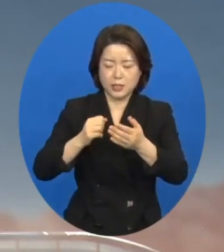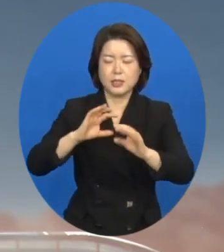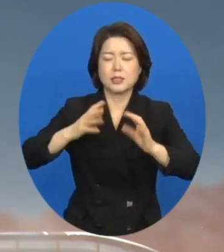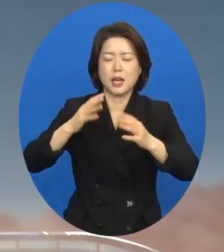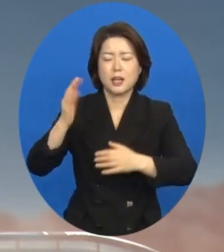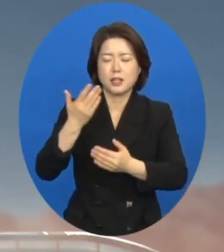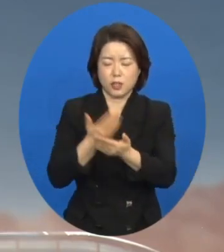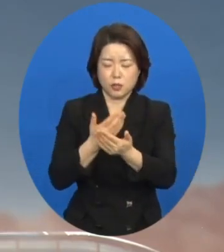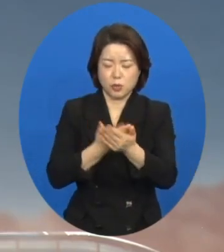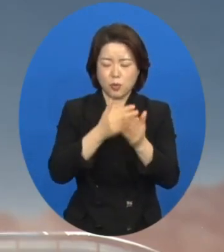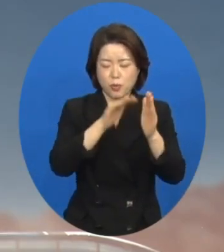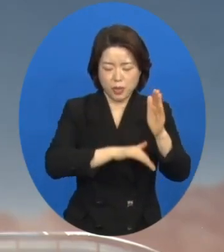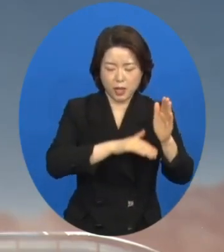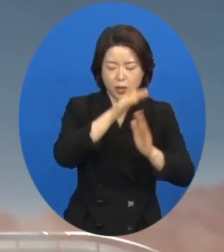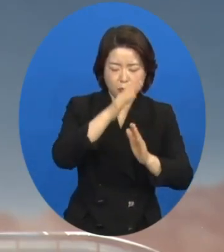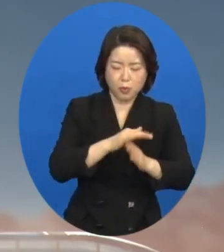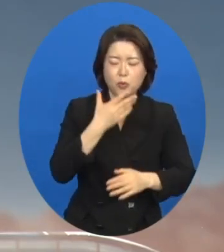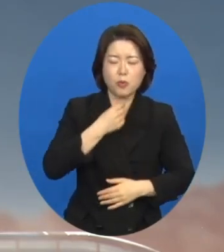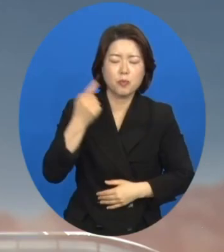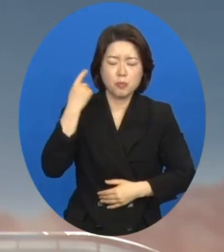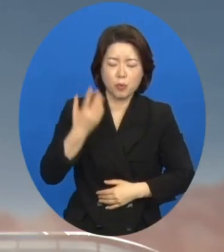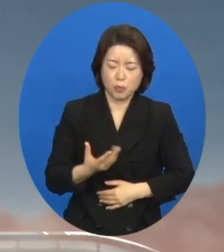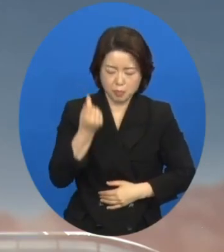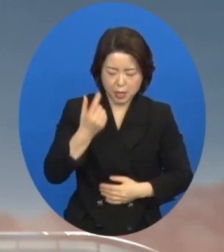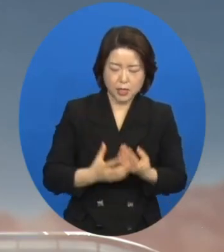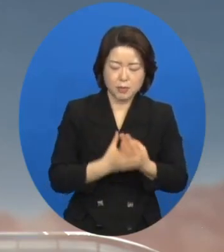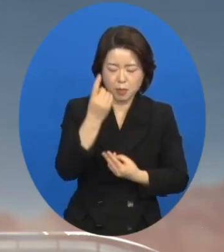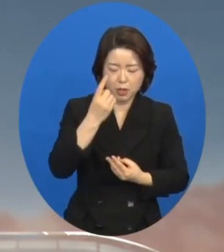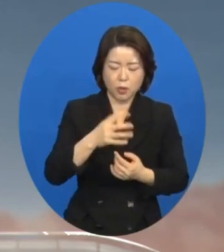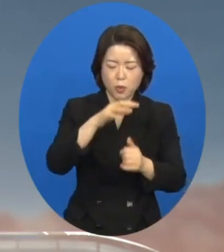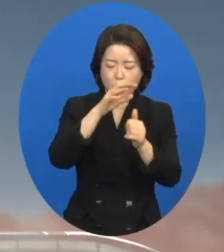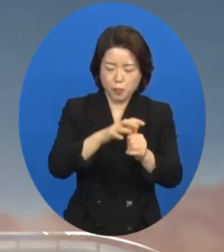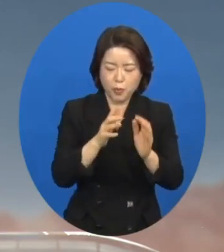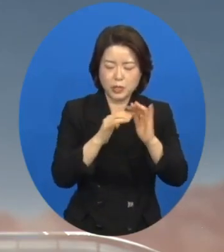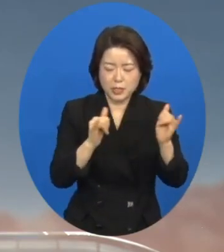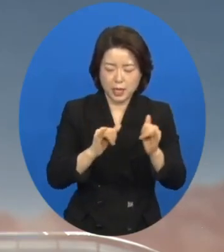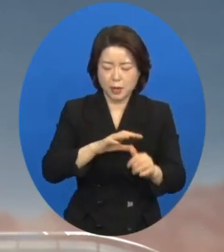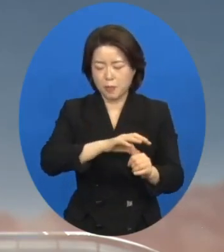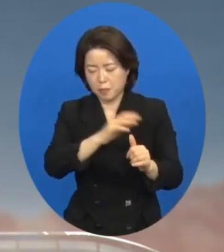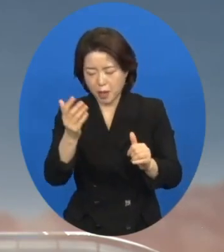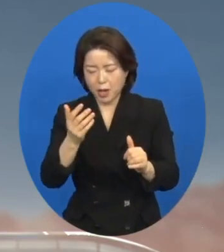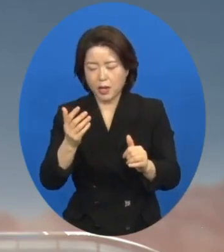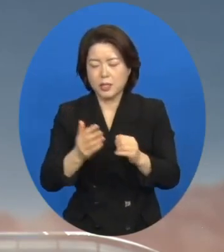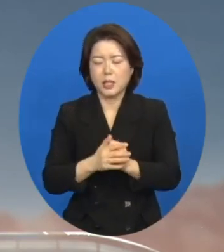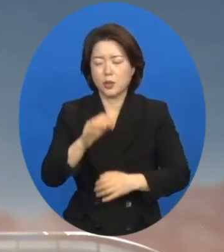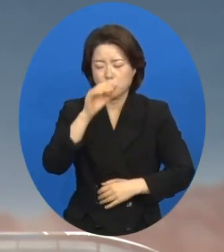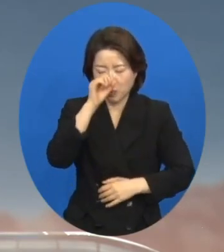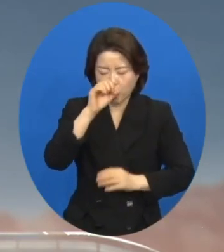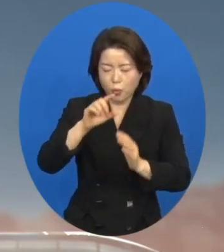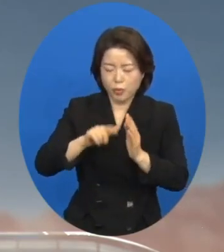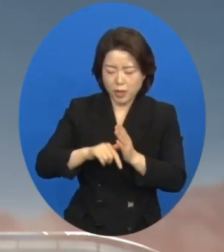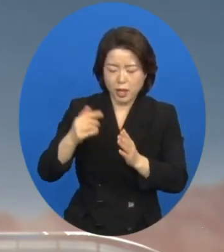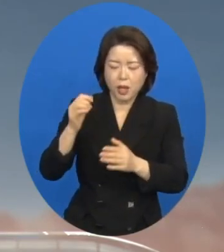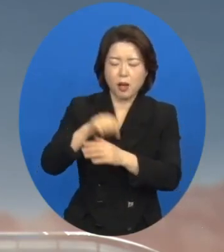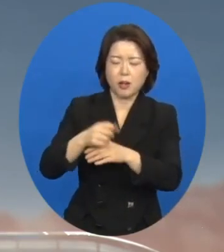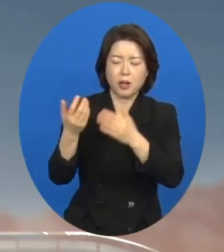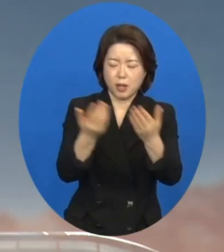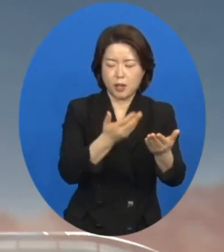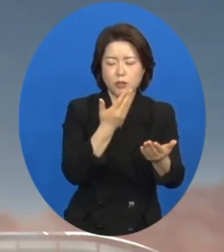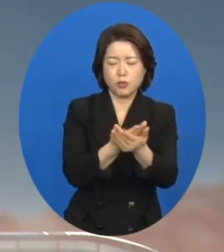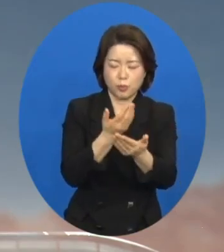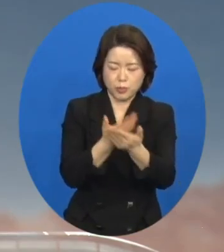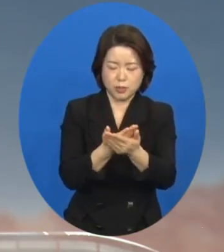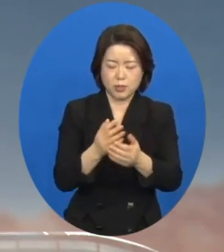남가복의 복음으로 속히 통일되어서 북한에 억눌려 있는 사랑하는 백성들을 해방케 되어지는 희년의 때를 주여 허락하여